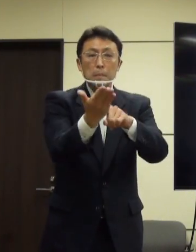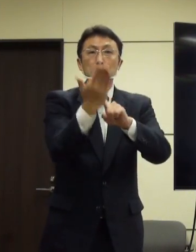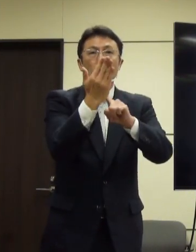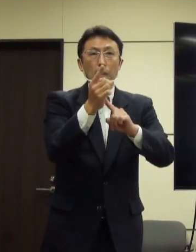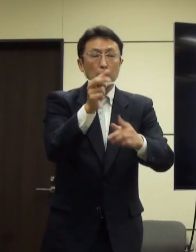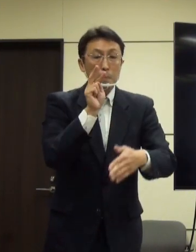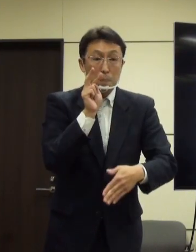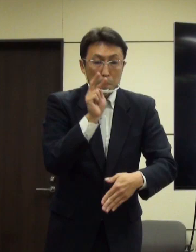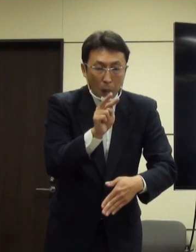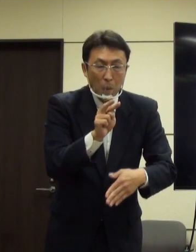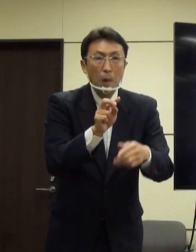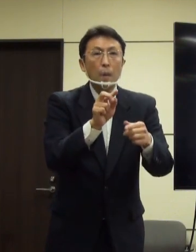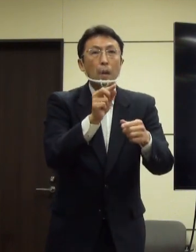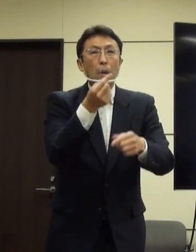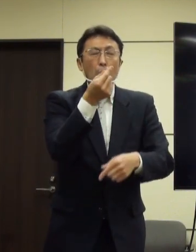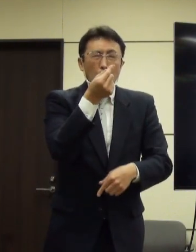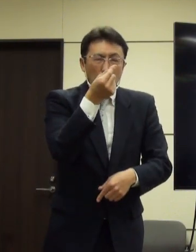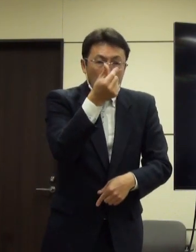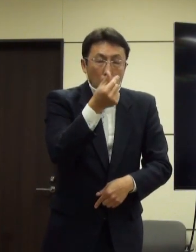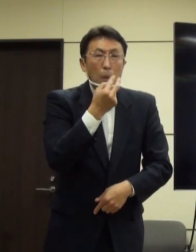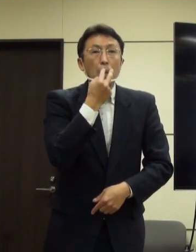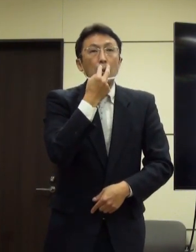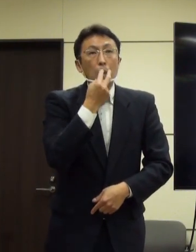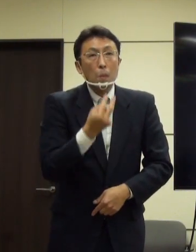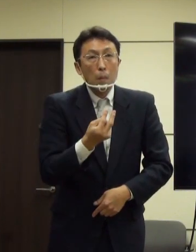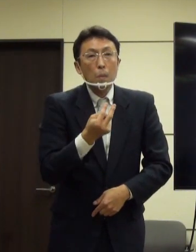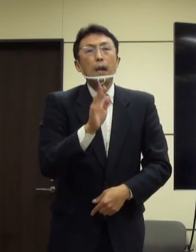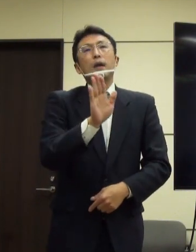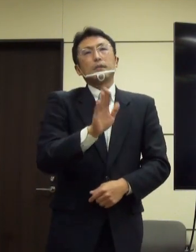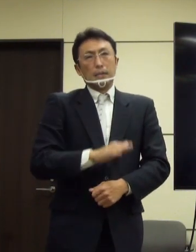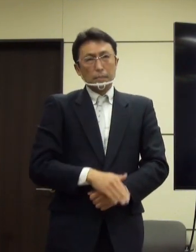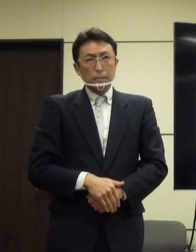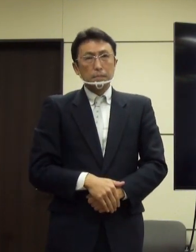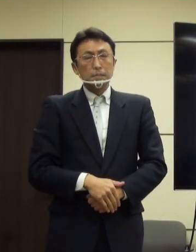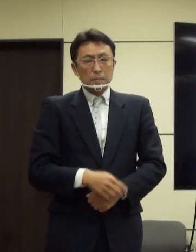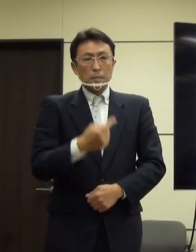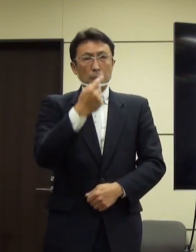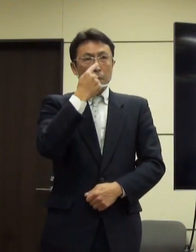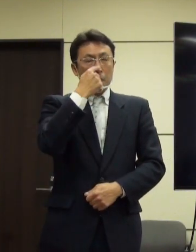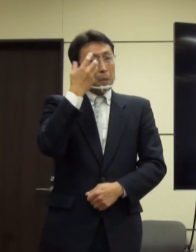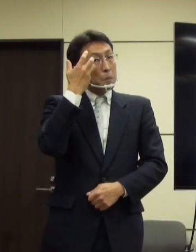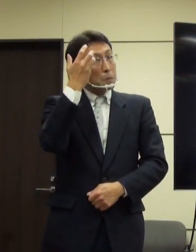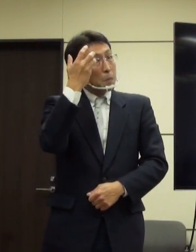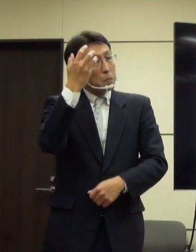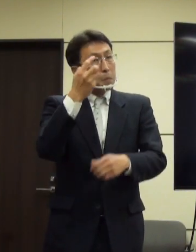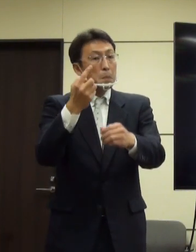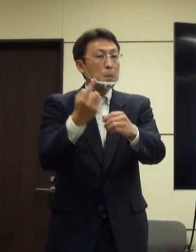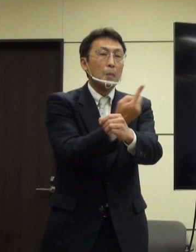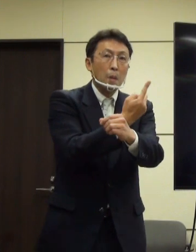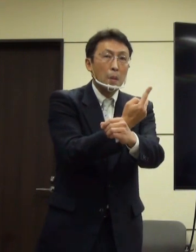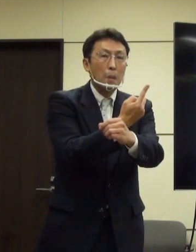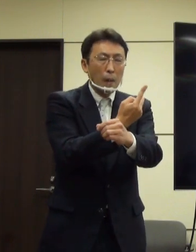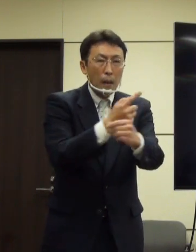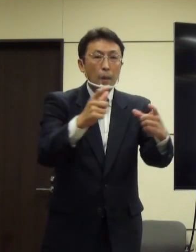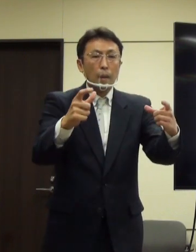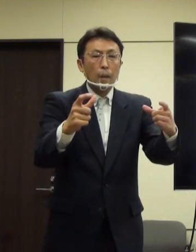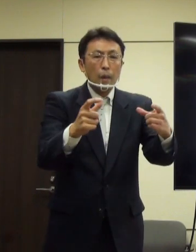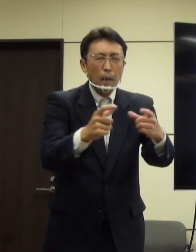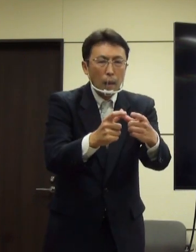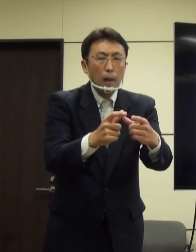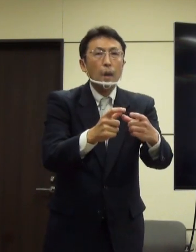ということでその点では我々が危惧したよりはまだ少なかったかなというふうに今思っており